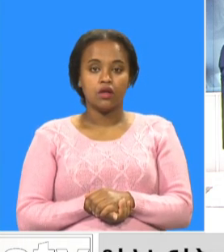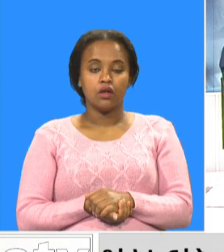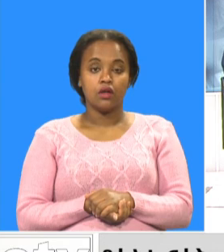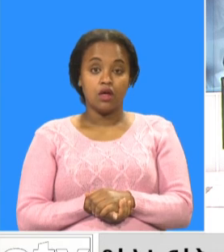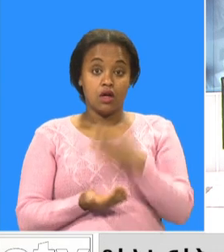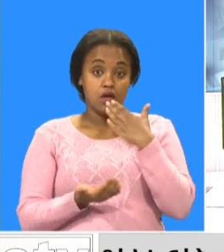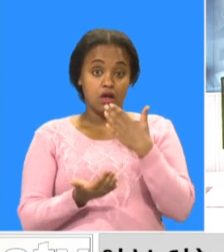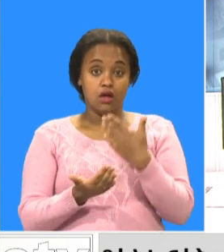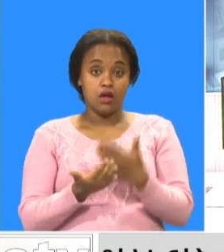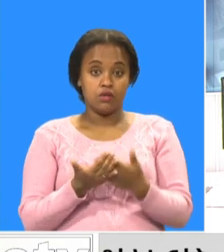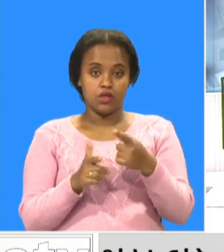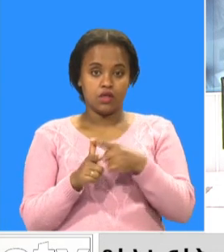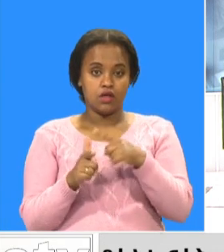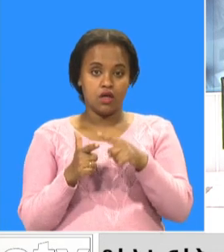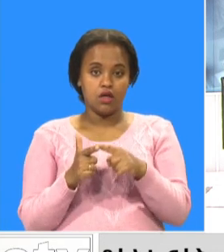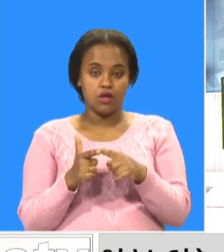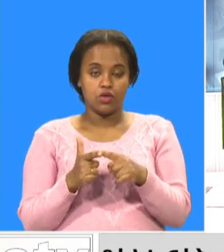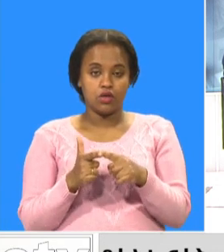እንግዲህ